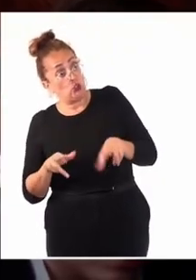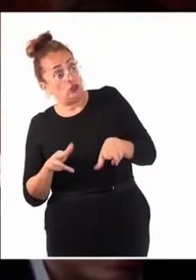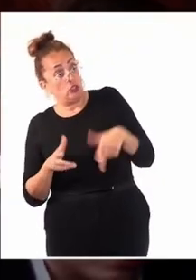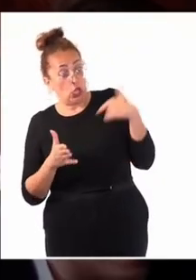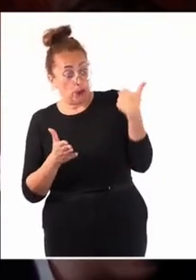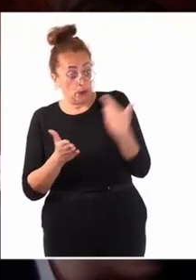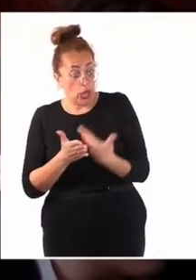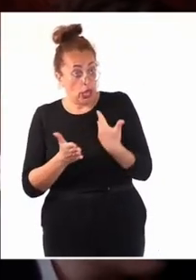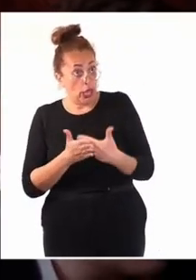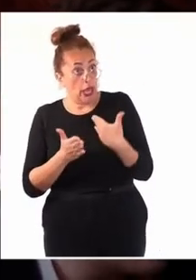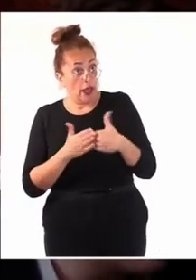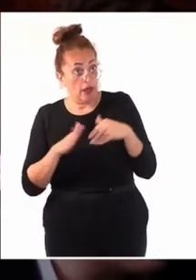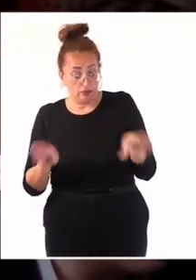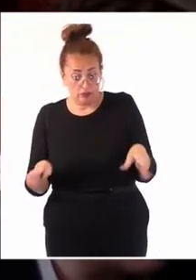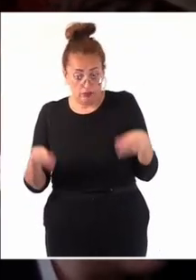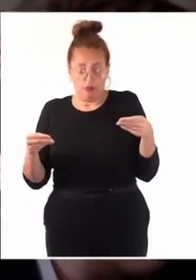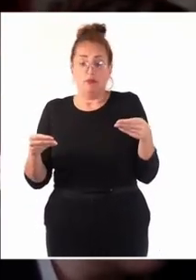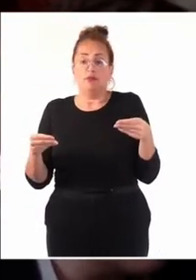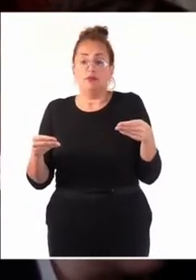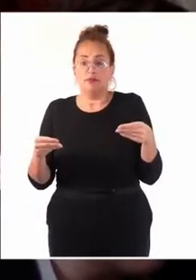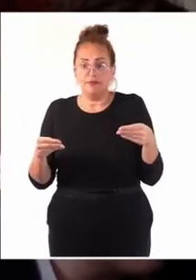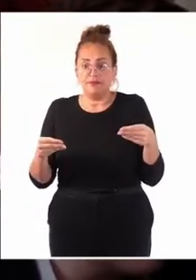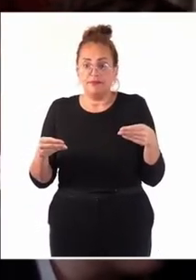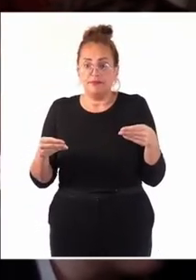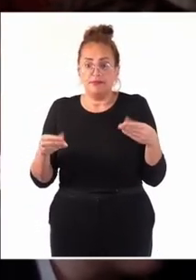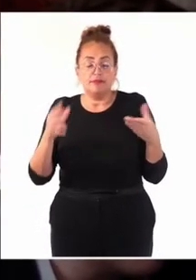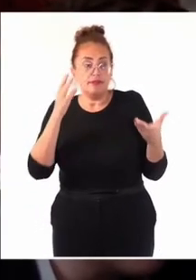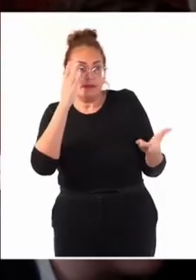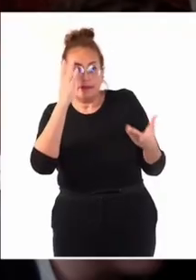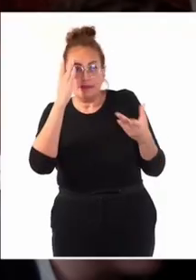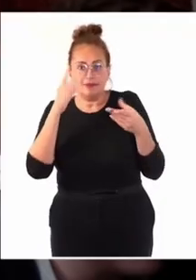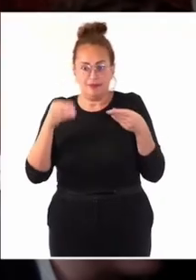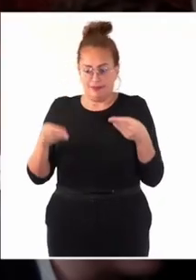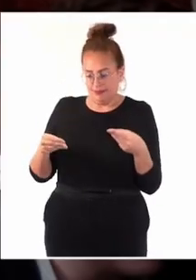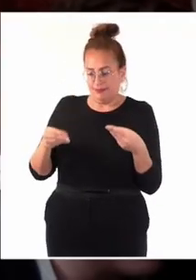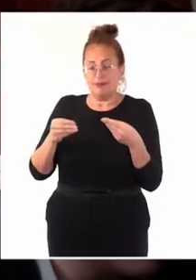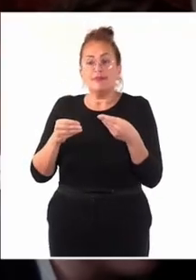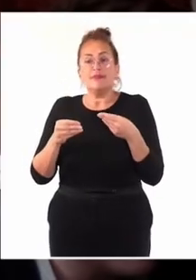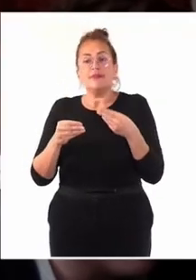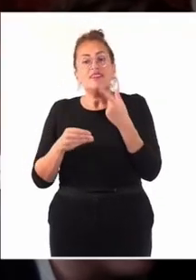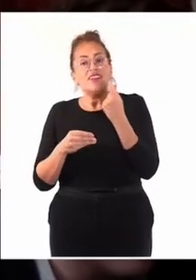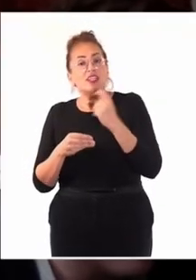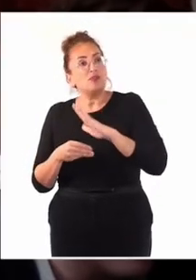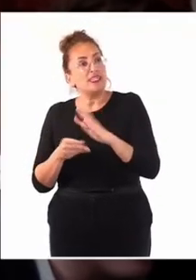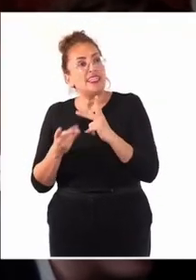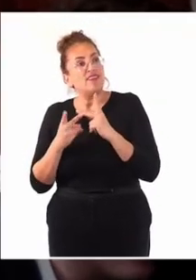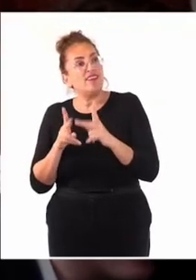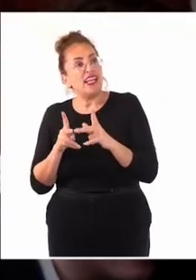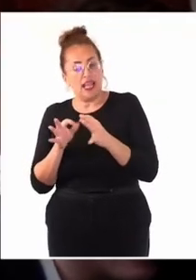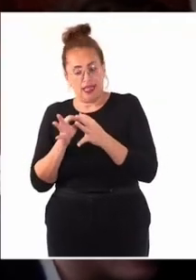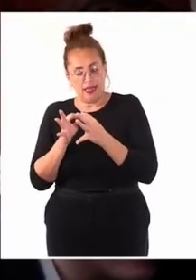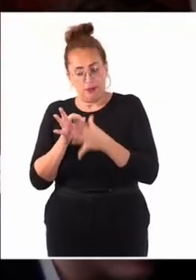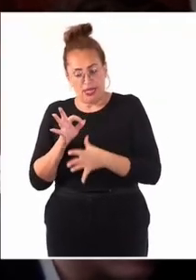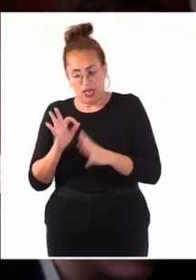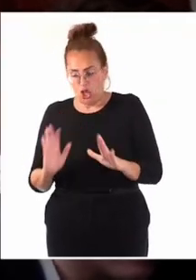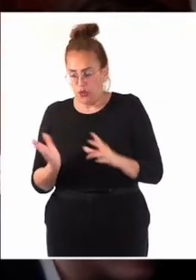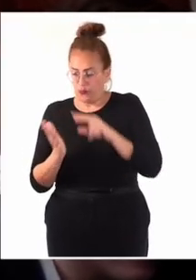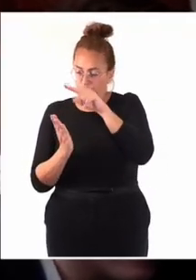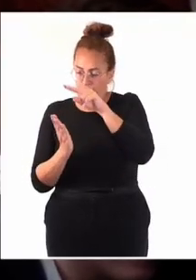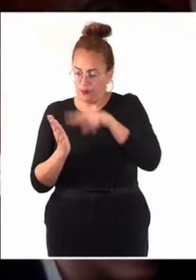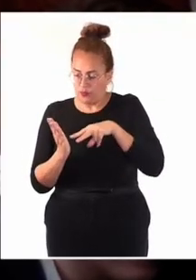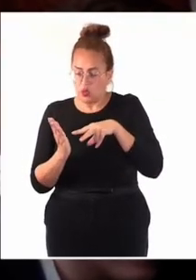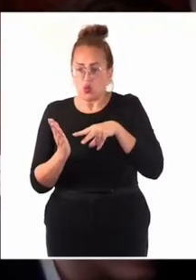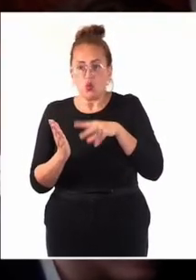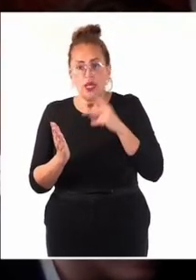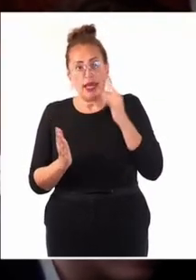preuve éclatante. Le bilan financier de la ville est très préoccupant et je le dis